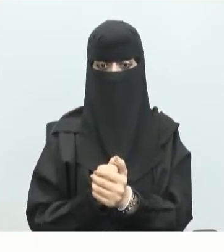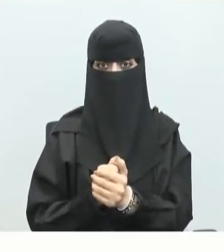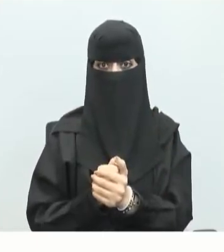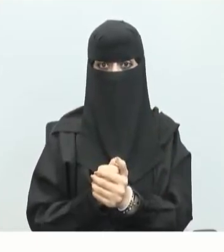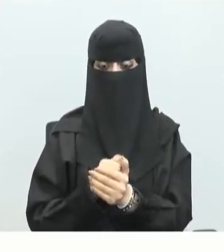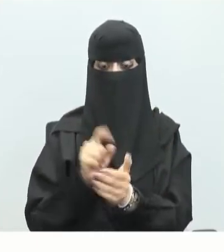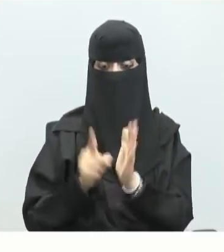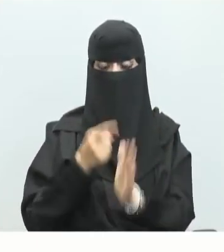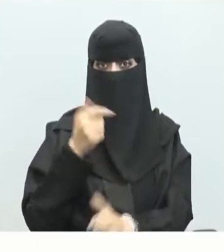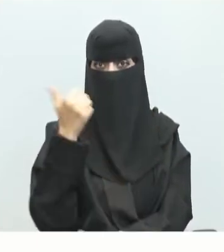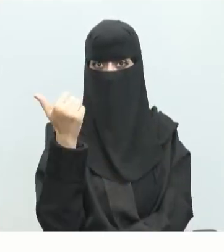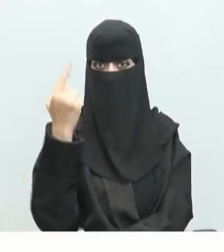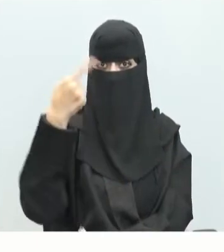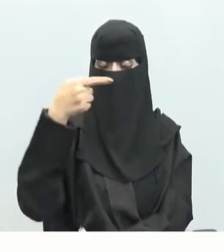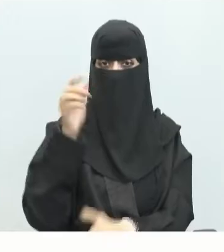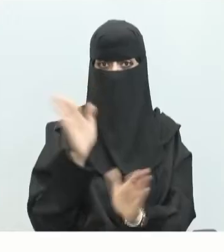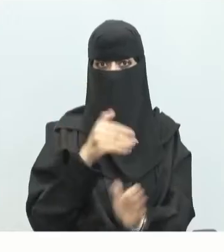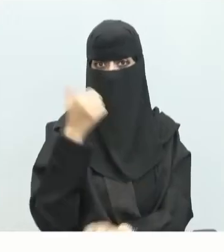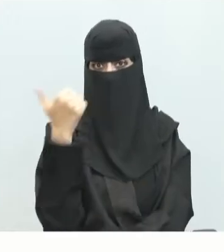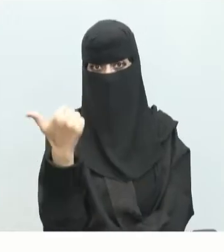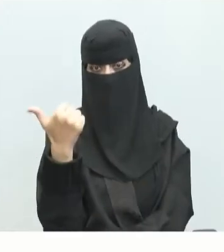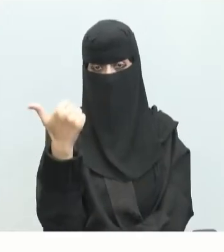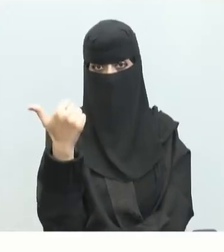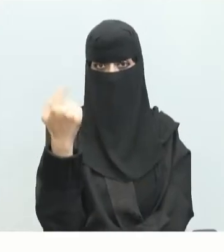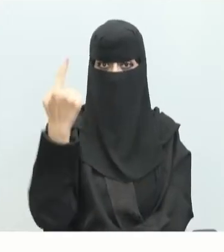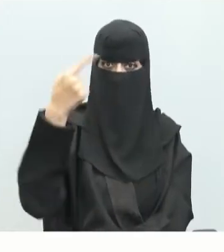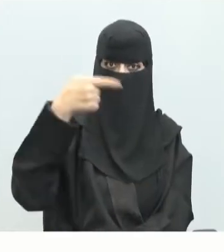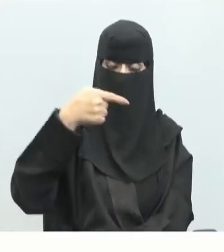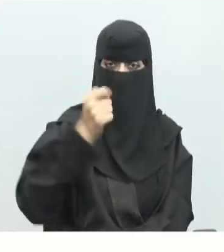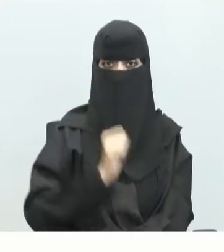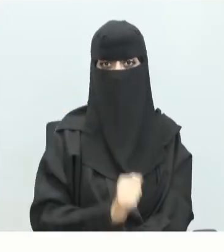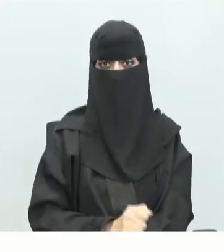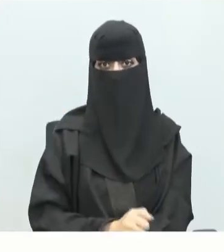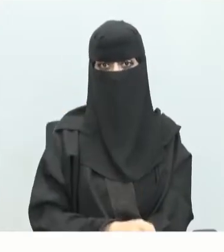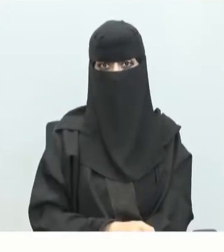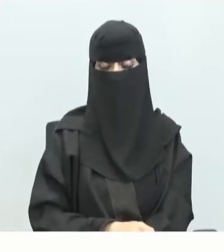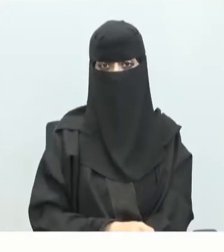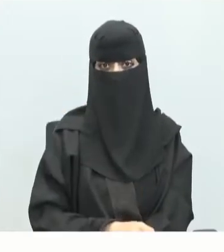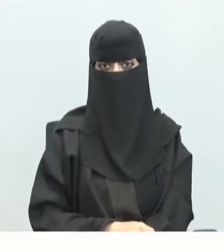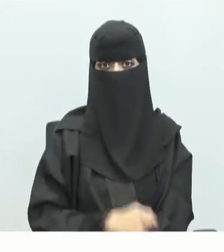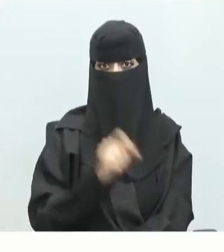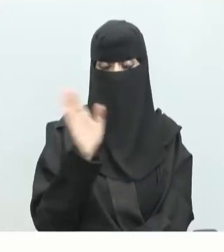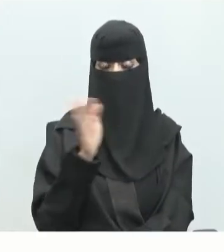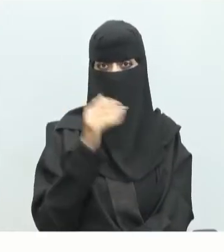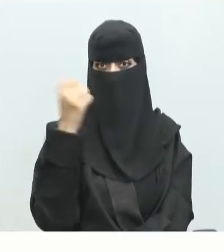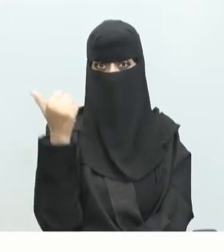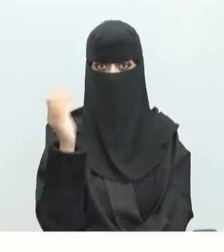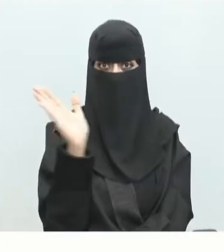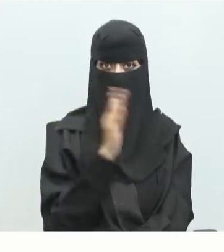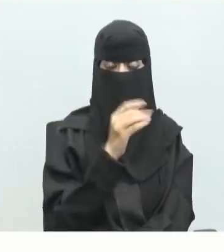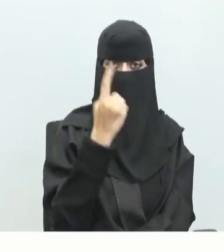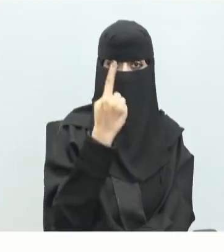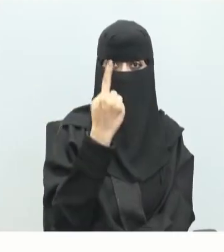هنا العدد 16 6 وبجانبها العدد ماذا واحد اذا هنا